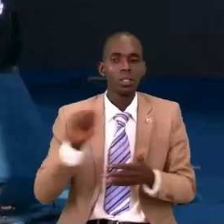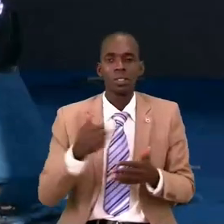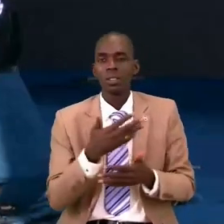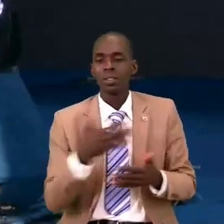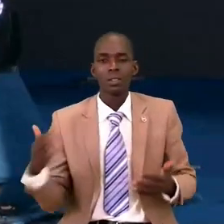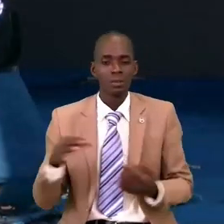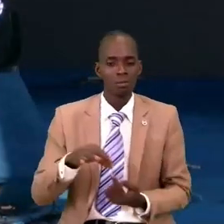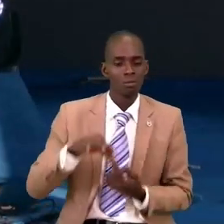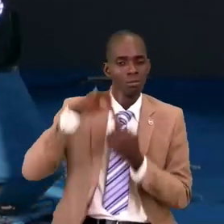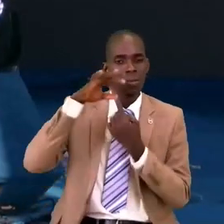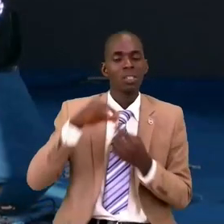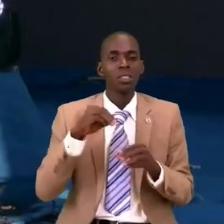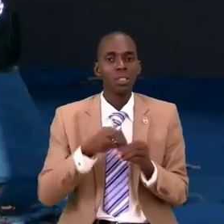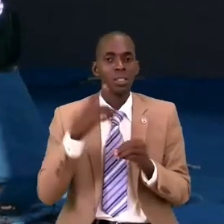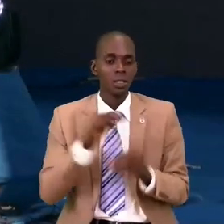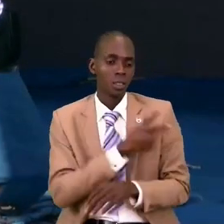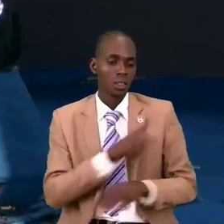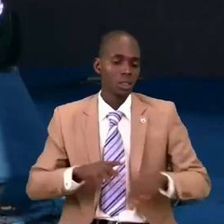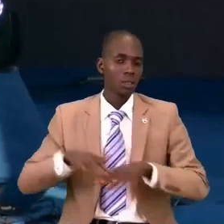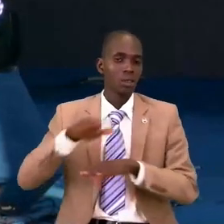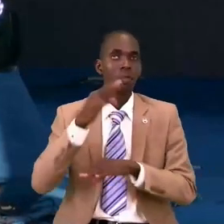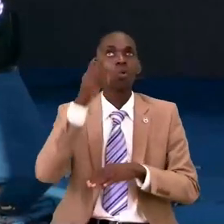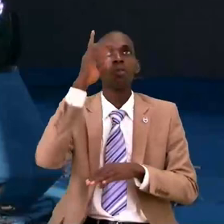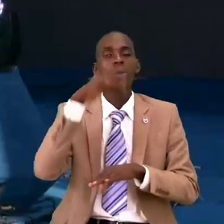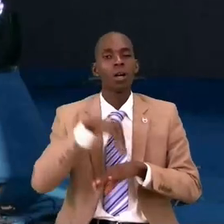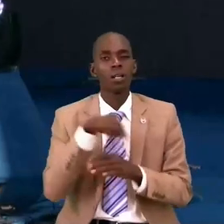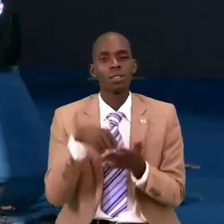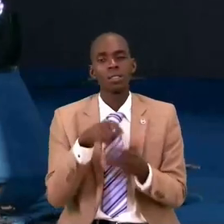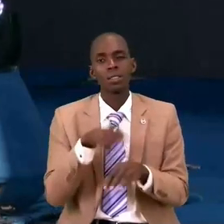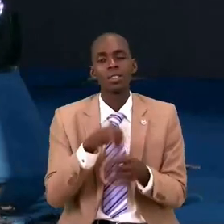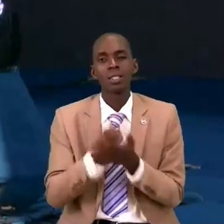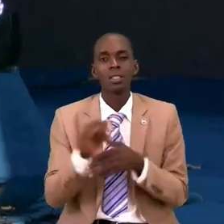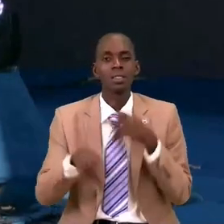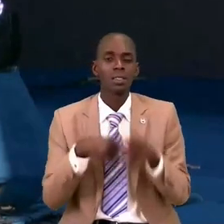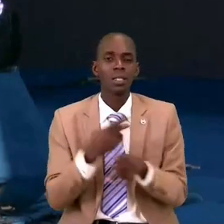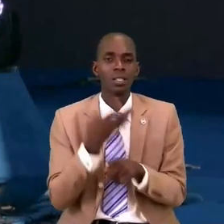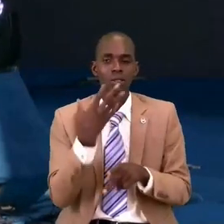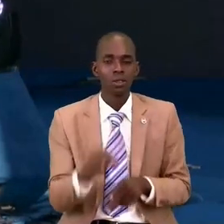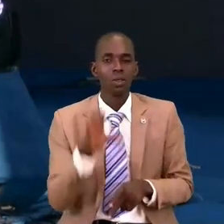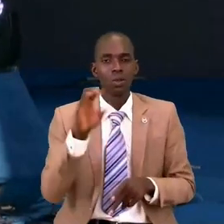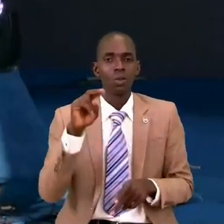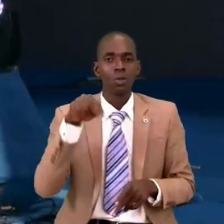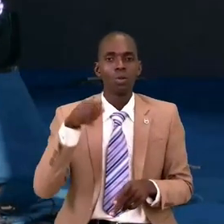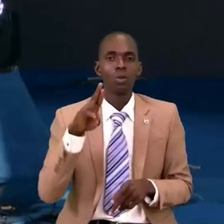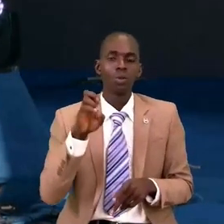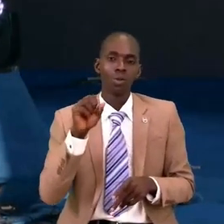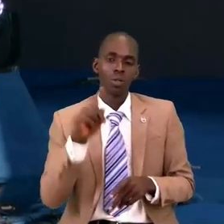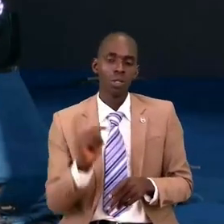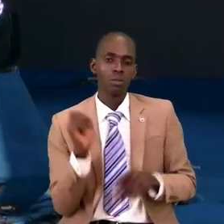de conquête que nous avons besoin, invincible, imbattable,